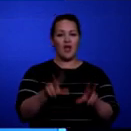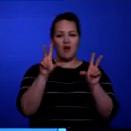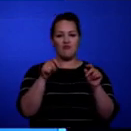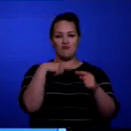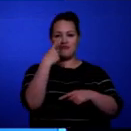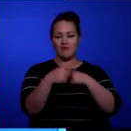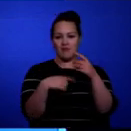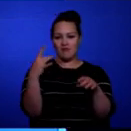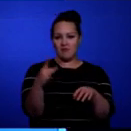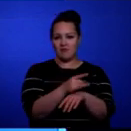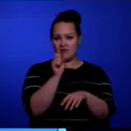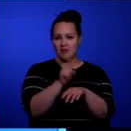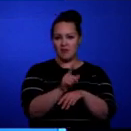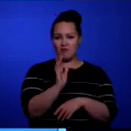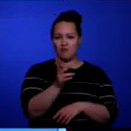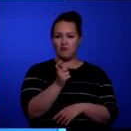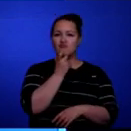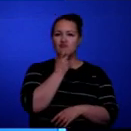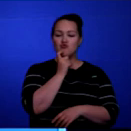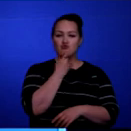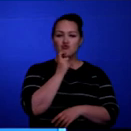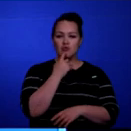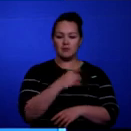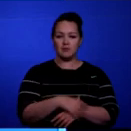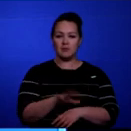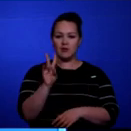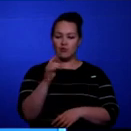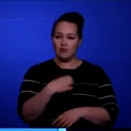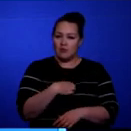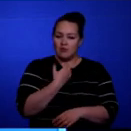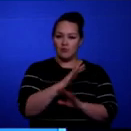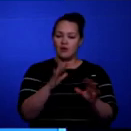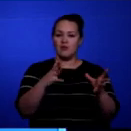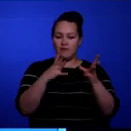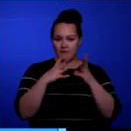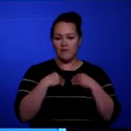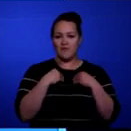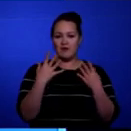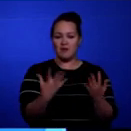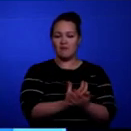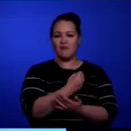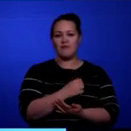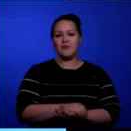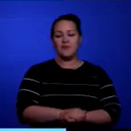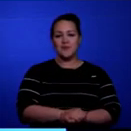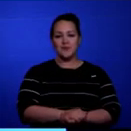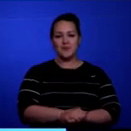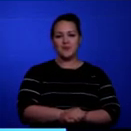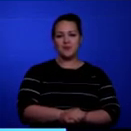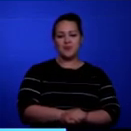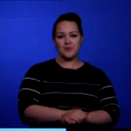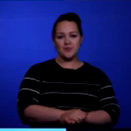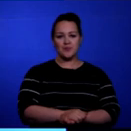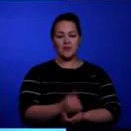следующий раз задание будет ещё сложнее ну не пугайтесь вместе мы справимся а сейчас я предлагаю